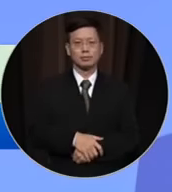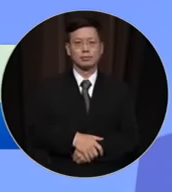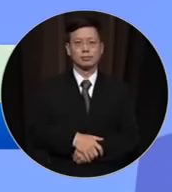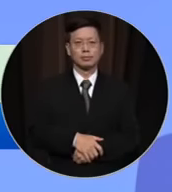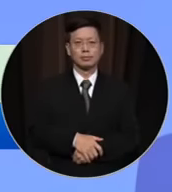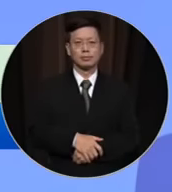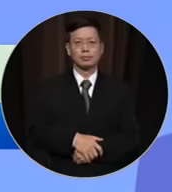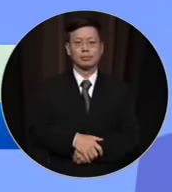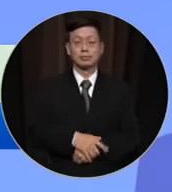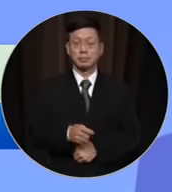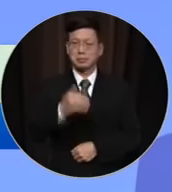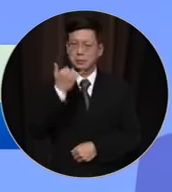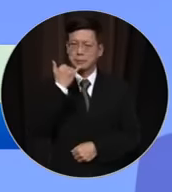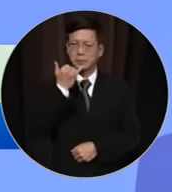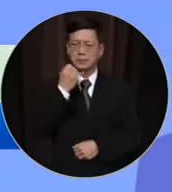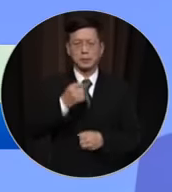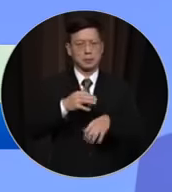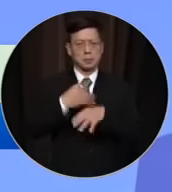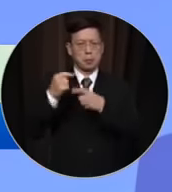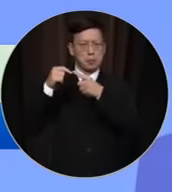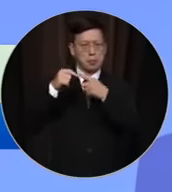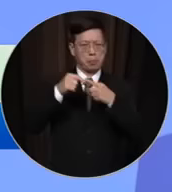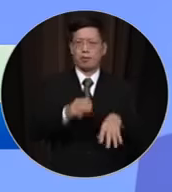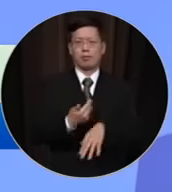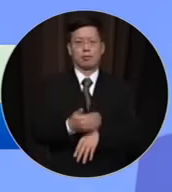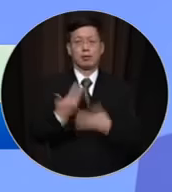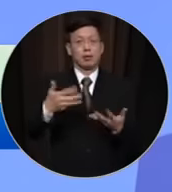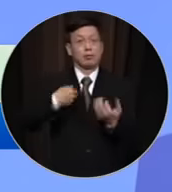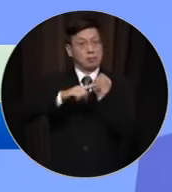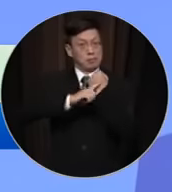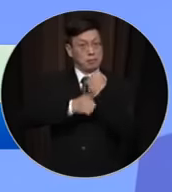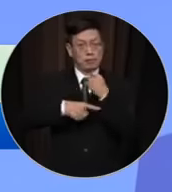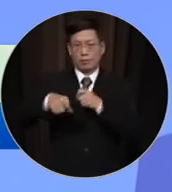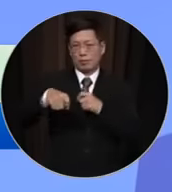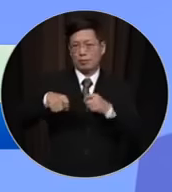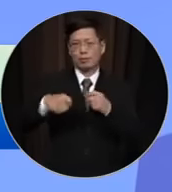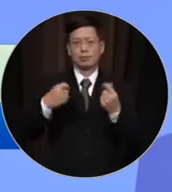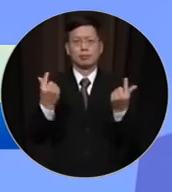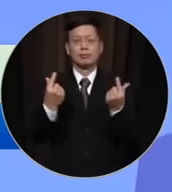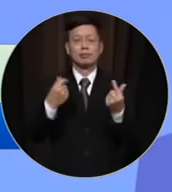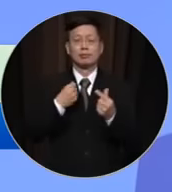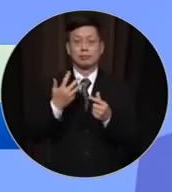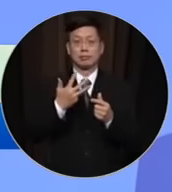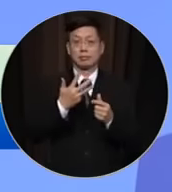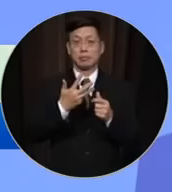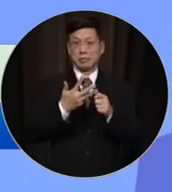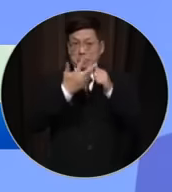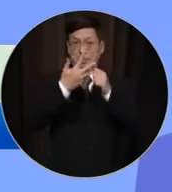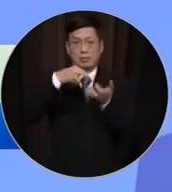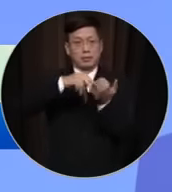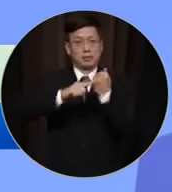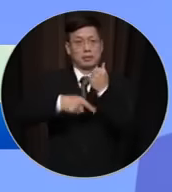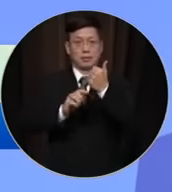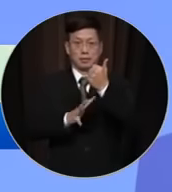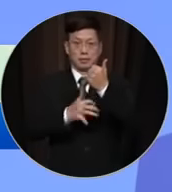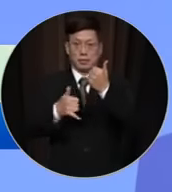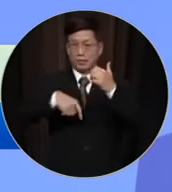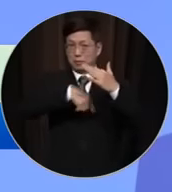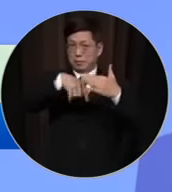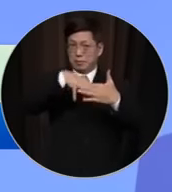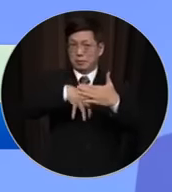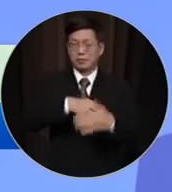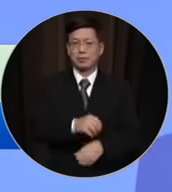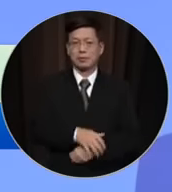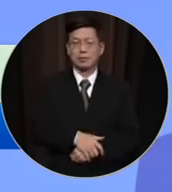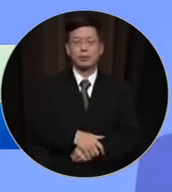是这个届期不连续。现在很多的法案像这个第8届的立法委员立法院，